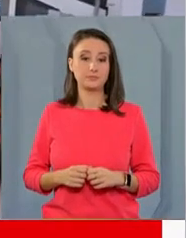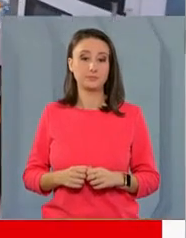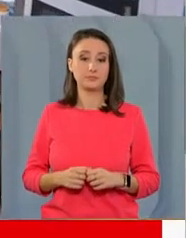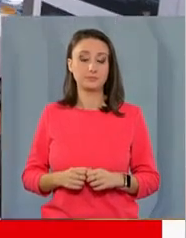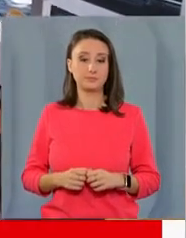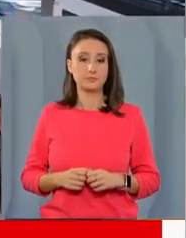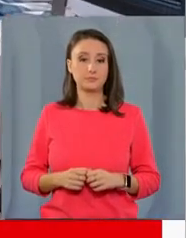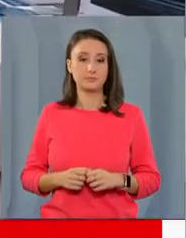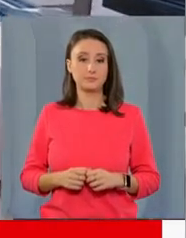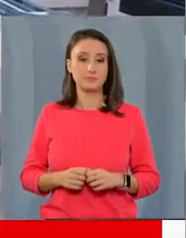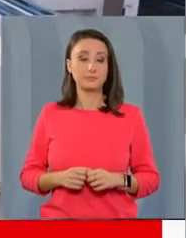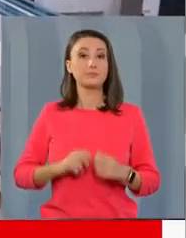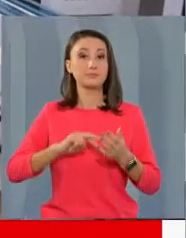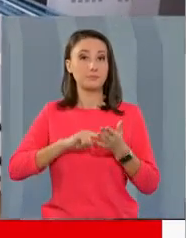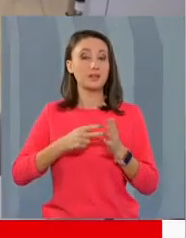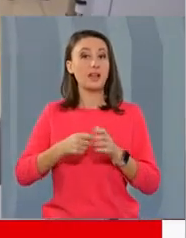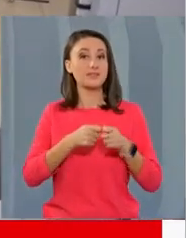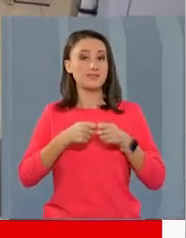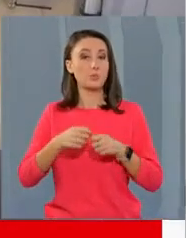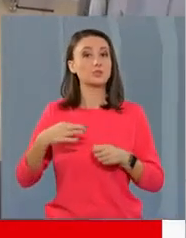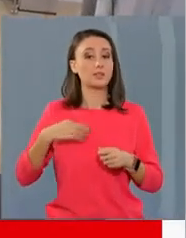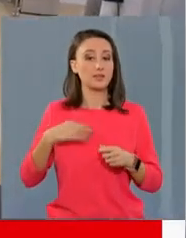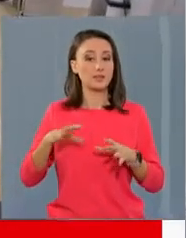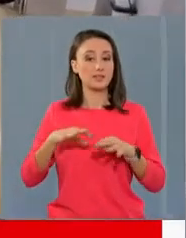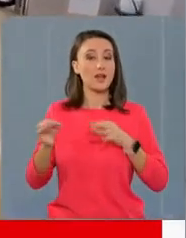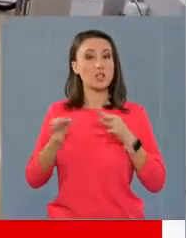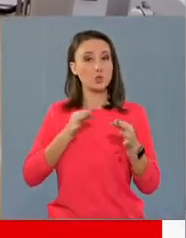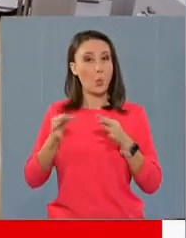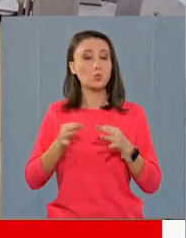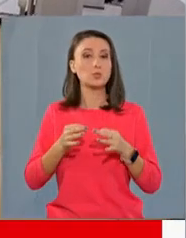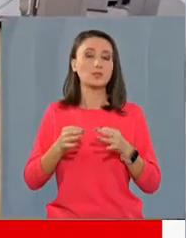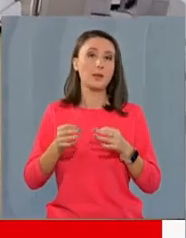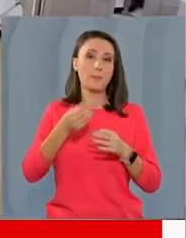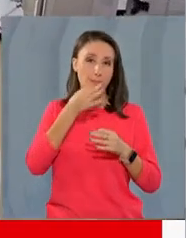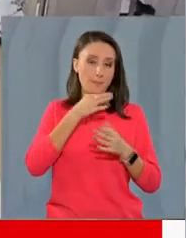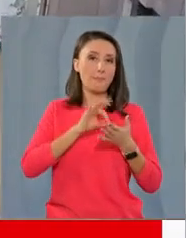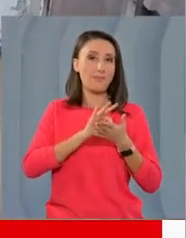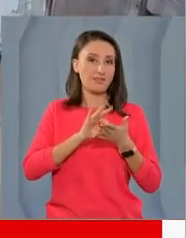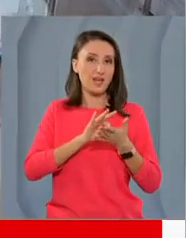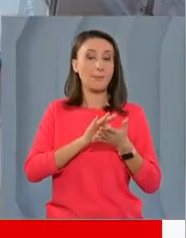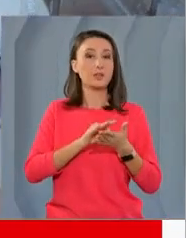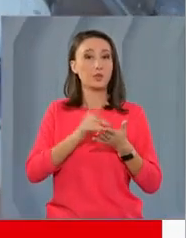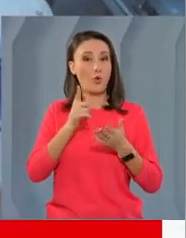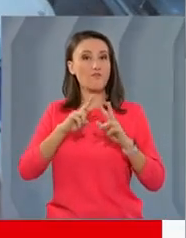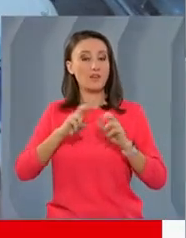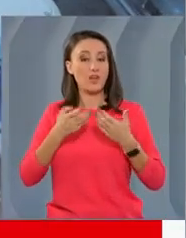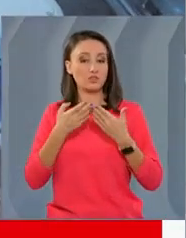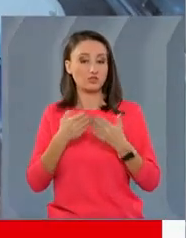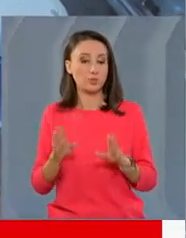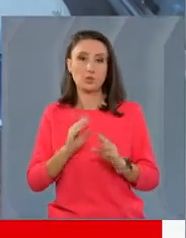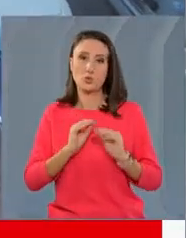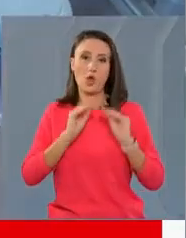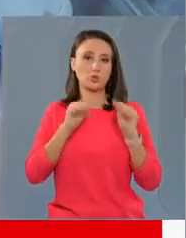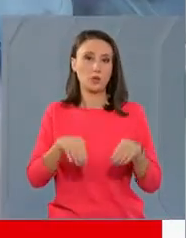ascultat nimeni, adică pregătirea sistemului de sănătate, de soluții medicamentoase, de a avea o evaluare precoce, în așa fel încât să nu se ajunge